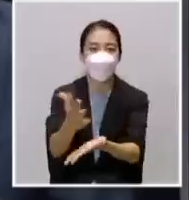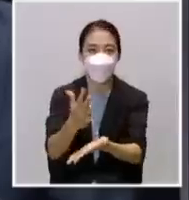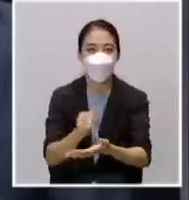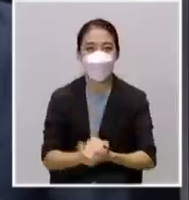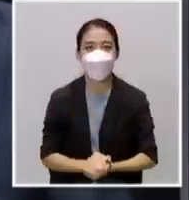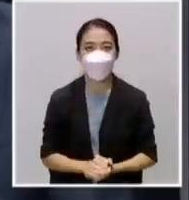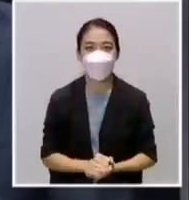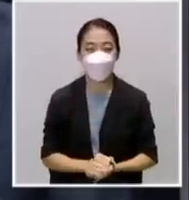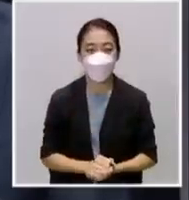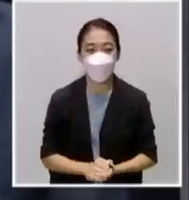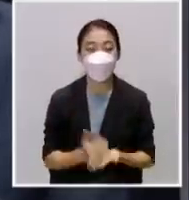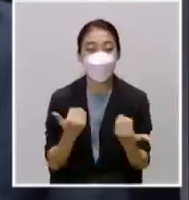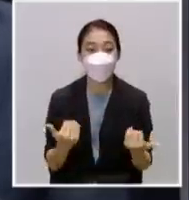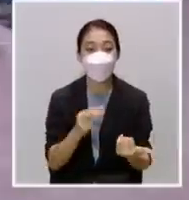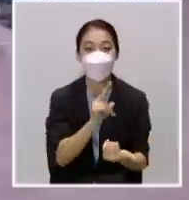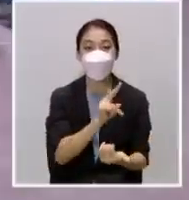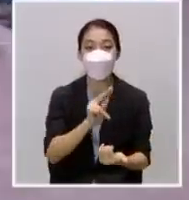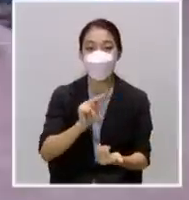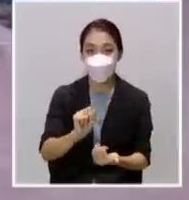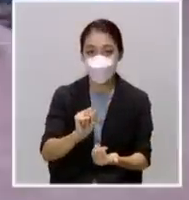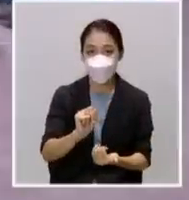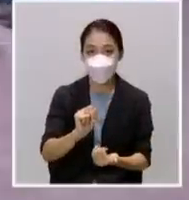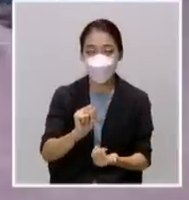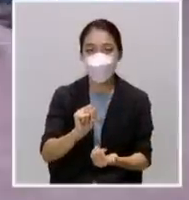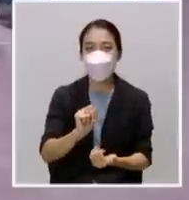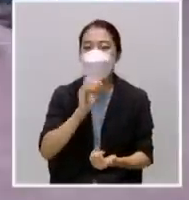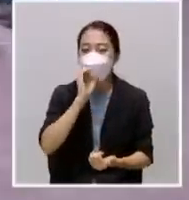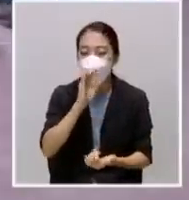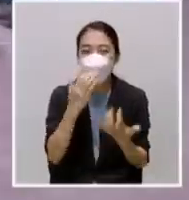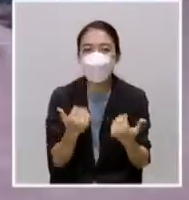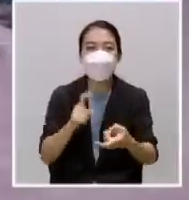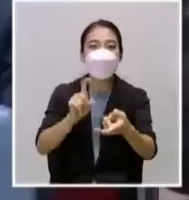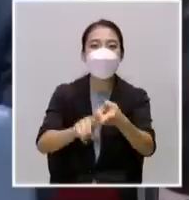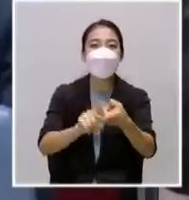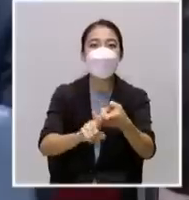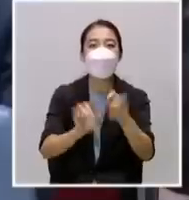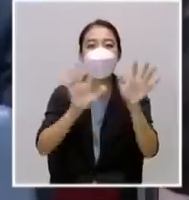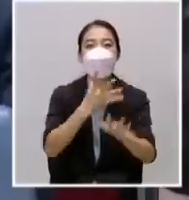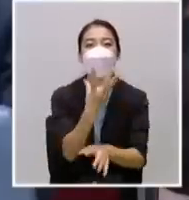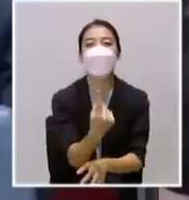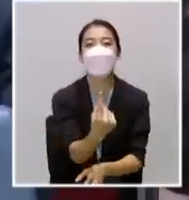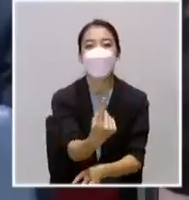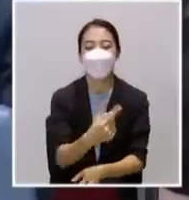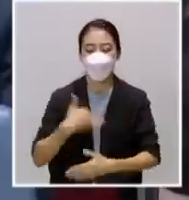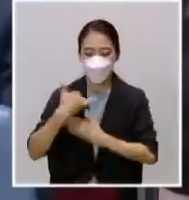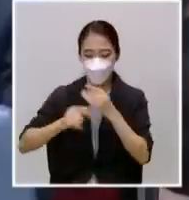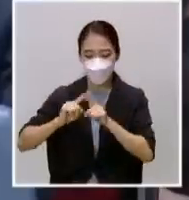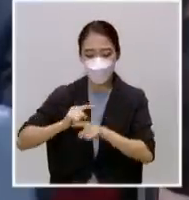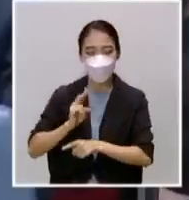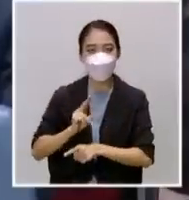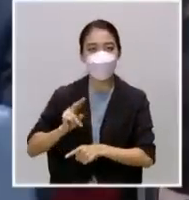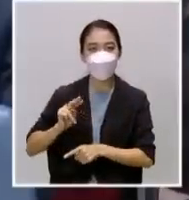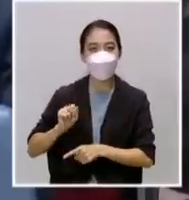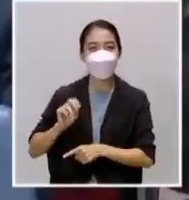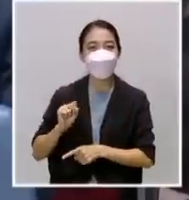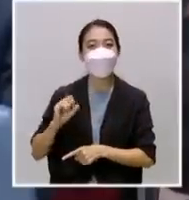หราชอาณาจักรประจำ UN ได้กล่าวว่ารัสเซียถูกโดดเดี่ยวไม่มีชาติสมาชิกใน UNSC สนับสนุนการบุกยูเครน